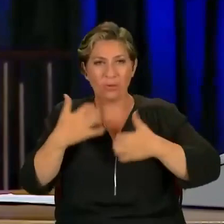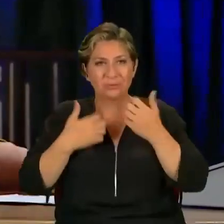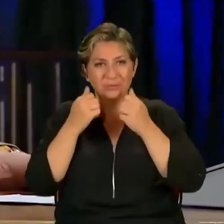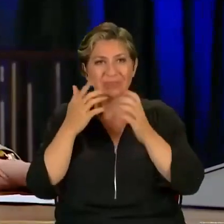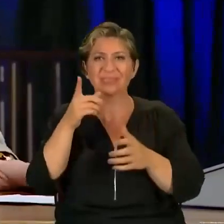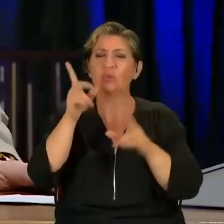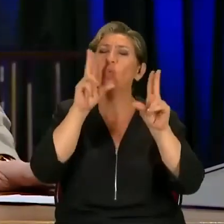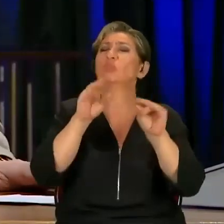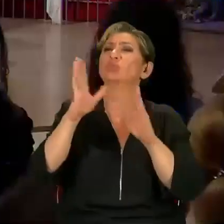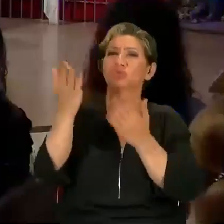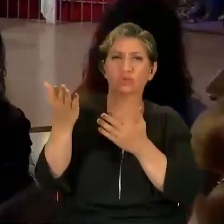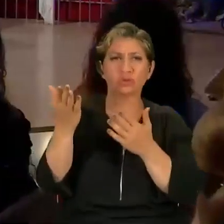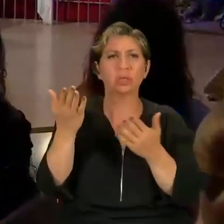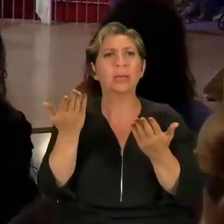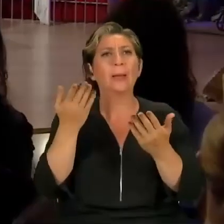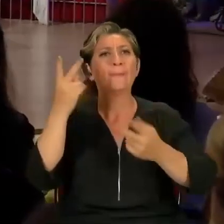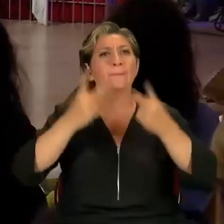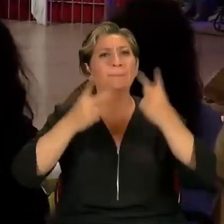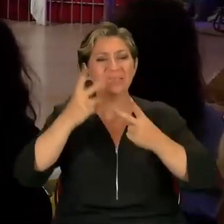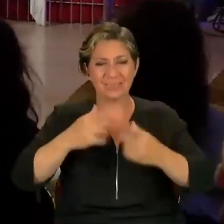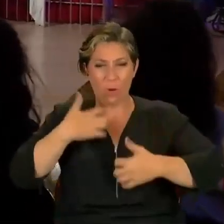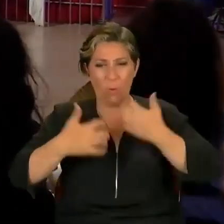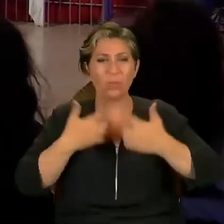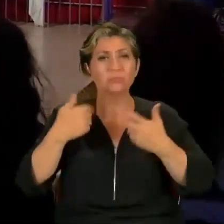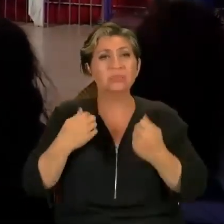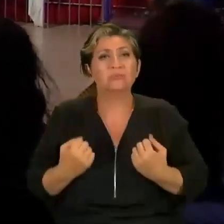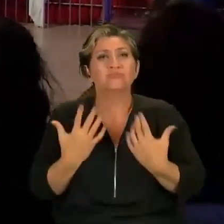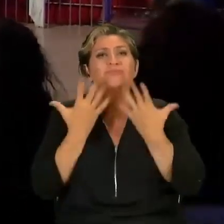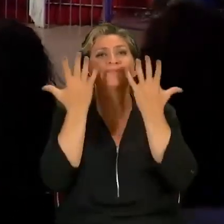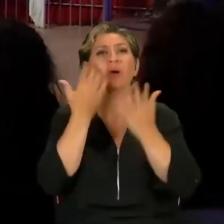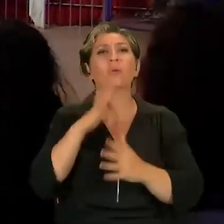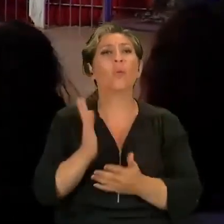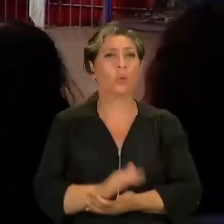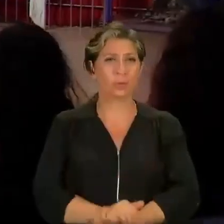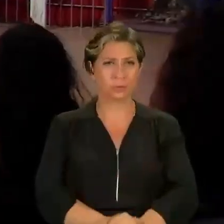değil mi? Tuncer sen de uyumuyorsun. Mesela bazı salgılar bizde hiç salgılanmıyor.